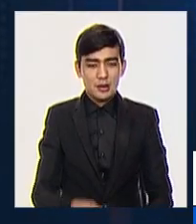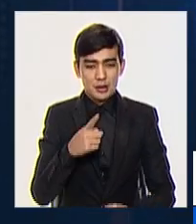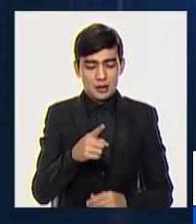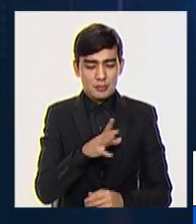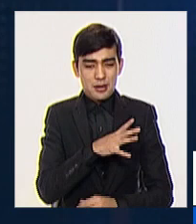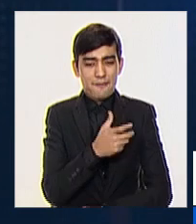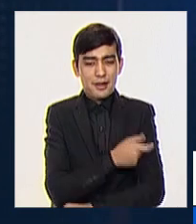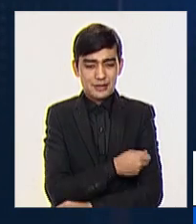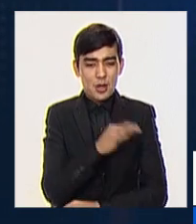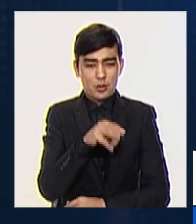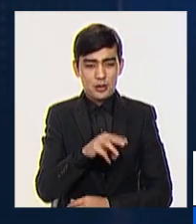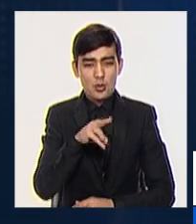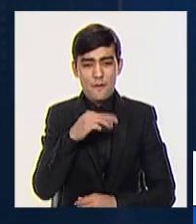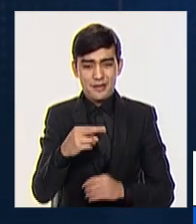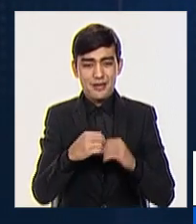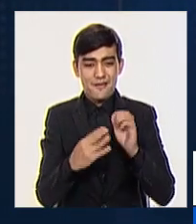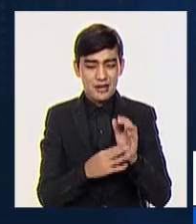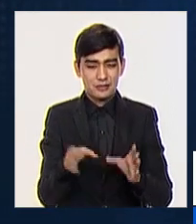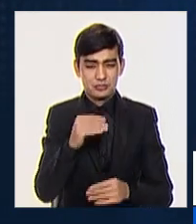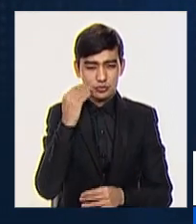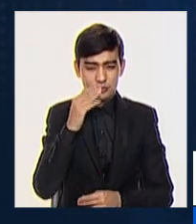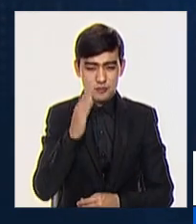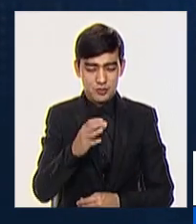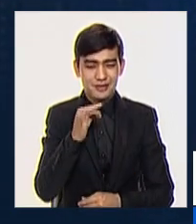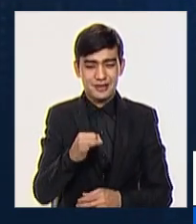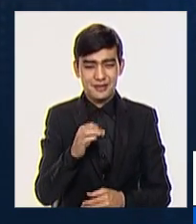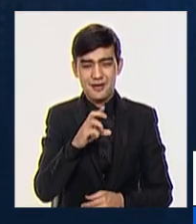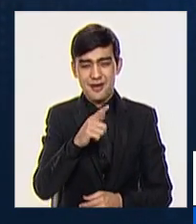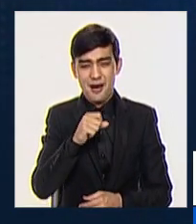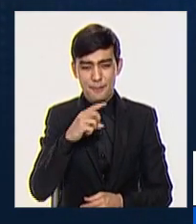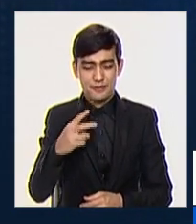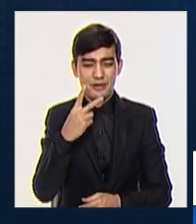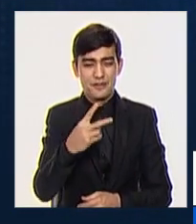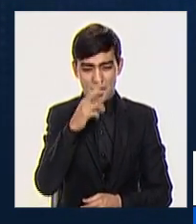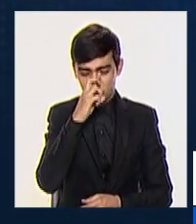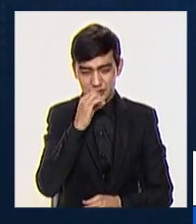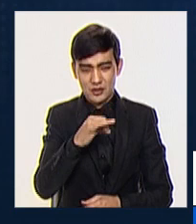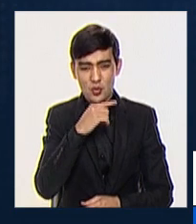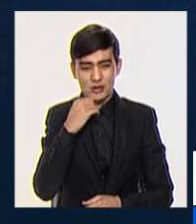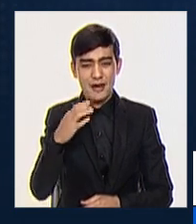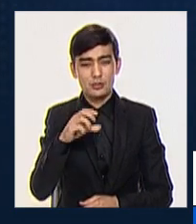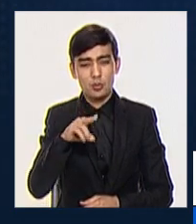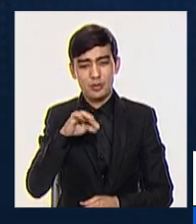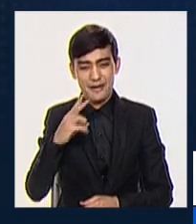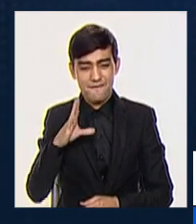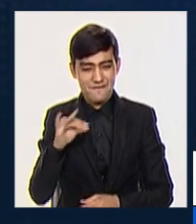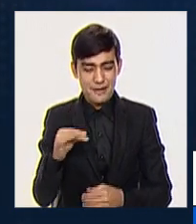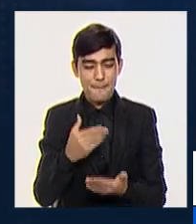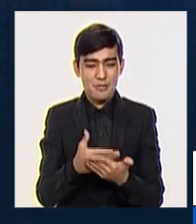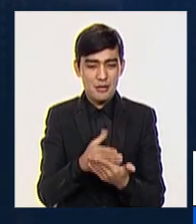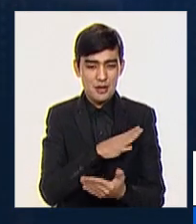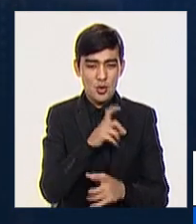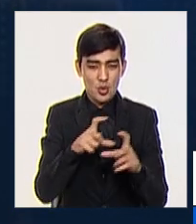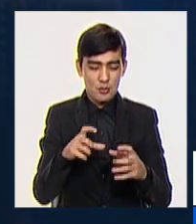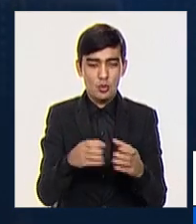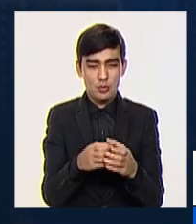что вакцина от COVID-19 будет эффективнее, заявили главы этих государств. Российский спутник ВИ сейчас, к примеру, прививают людям